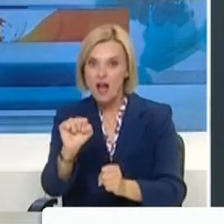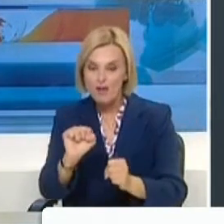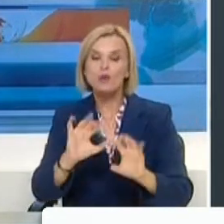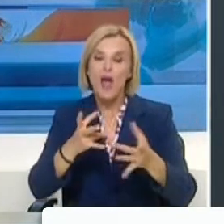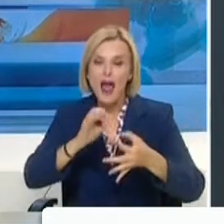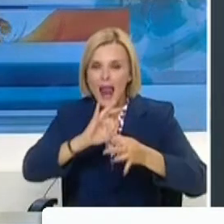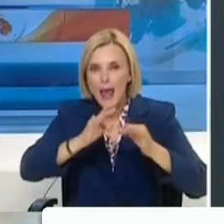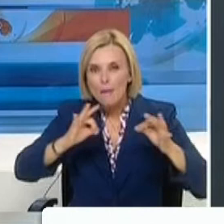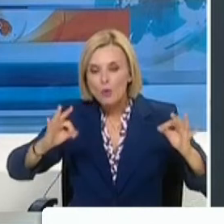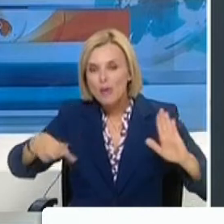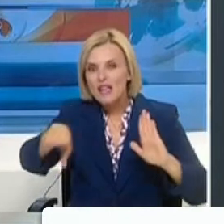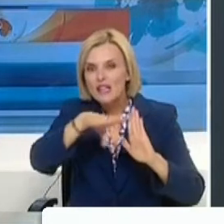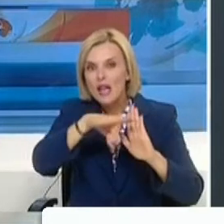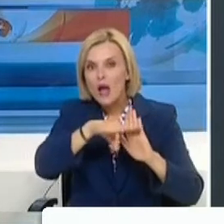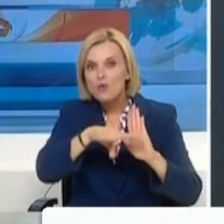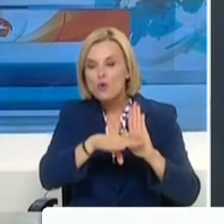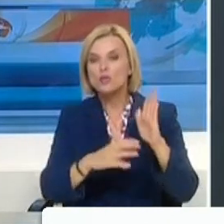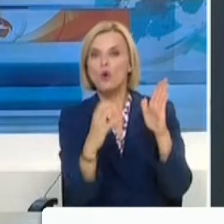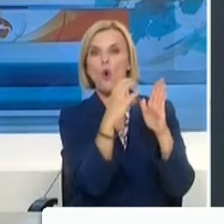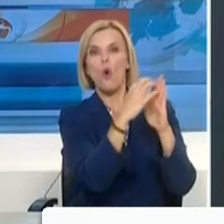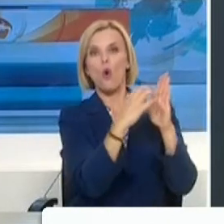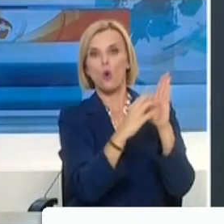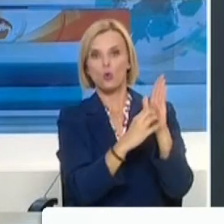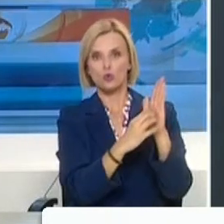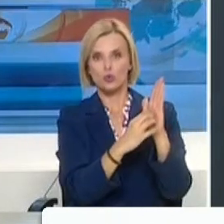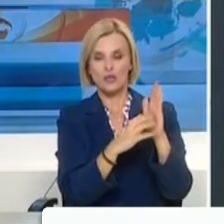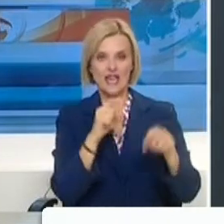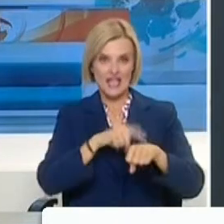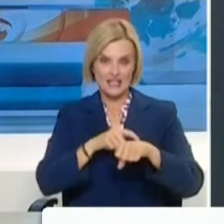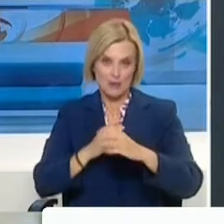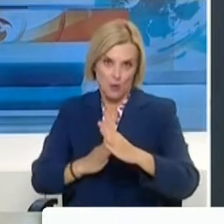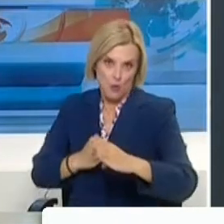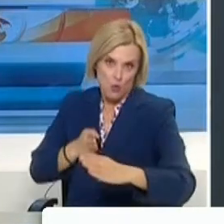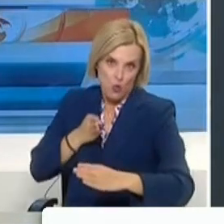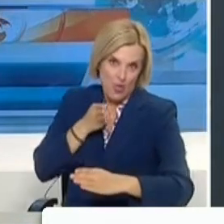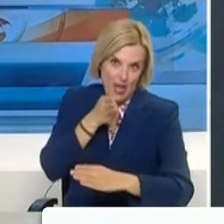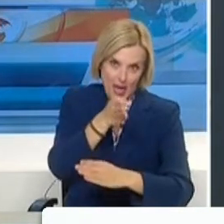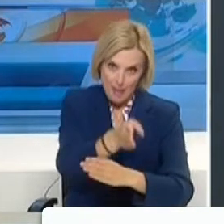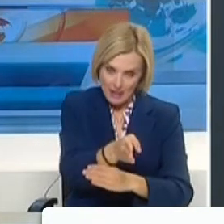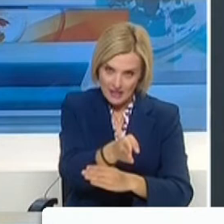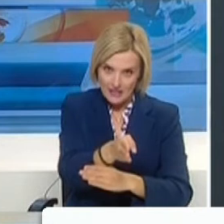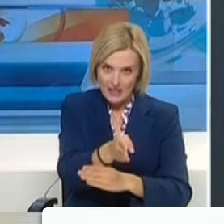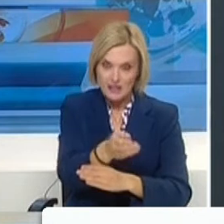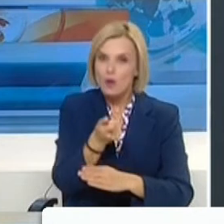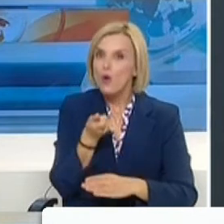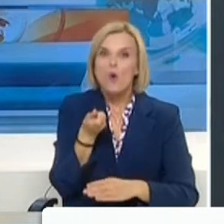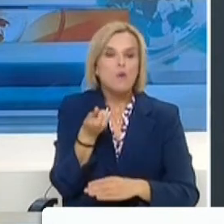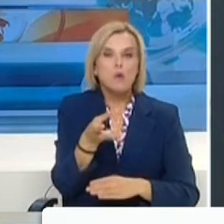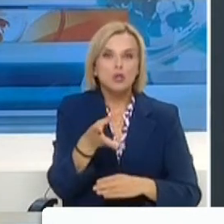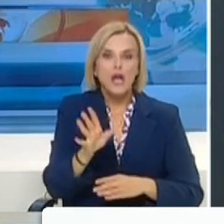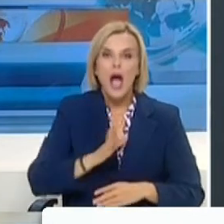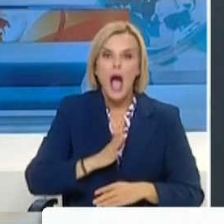λεπτομερείς κανόνες και όρους. Πιο συγκεκριμένα, σε ελεγχόμενες ως προς την είσοδο οργανωμένες παραλίες, ο μέγιστος αριθμός